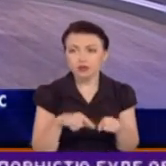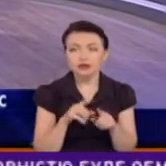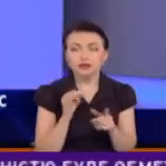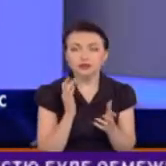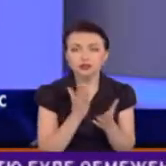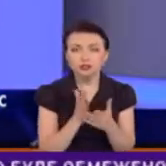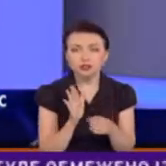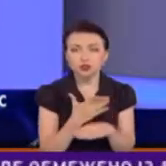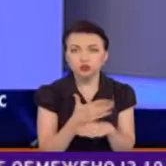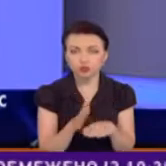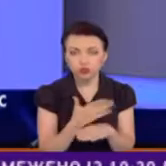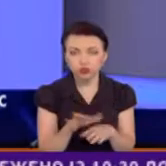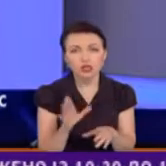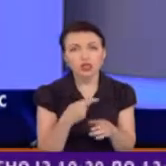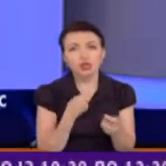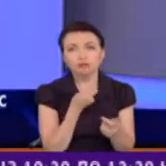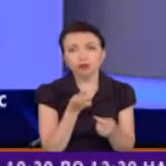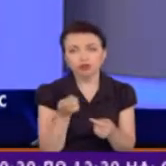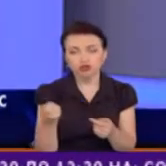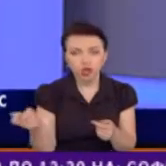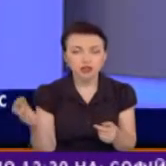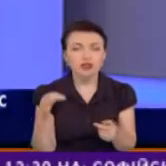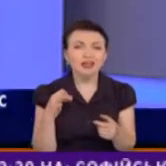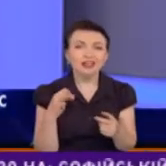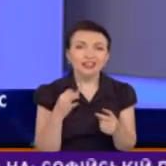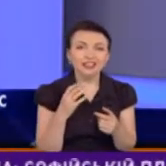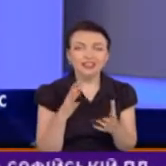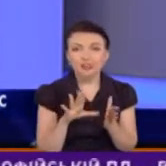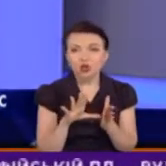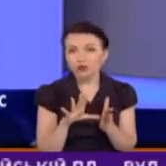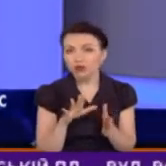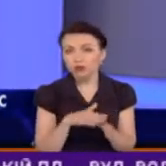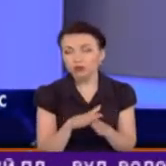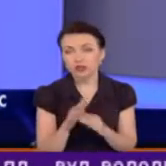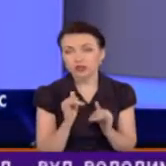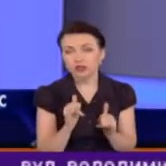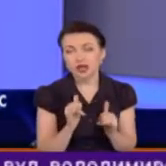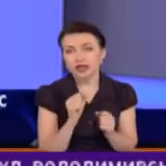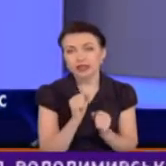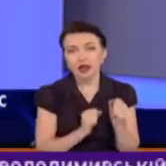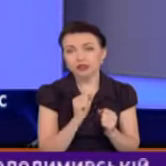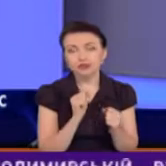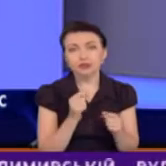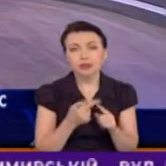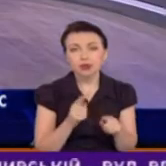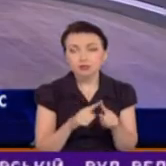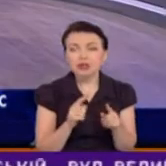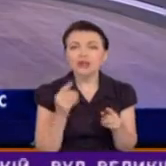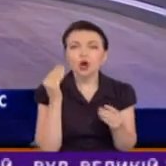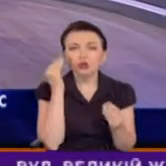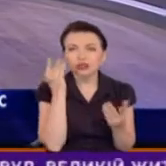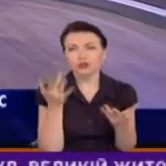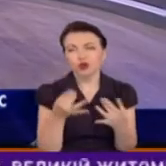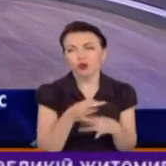належить розподіл і постачання. От і все. І сировина повністю для генерації. От ми це ж теоретично все обговорюємо, а якщо